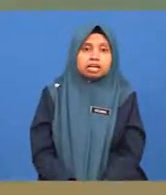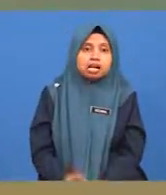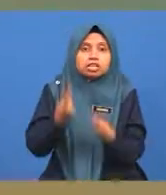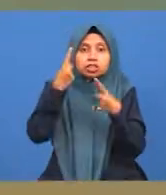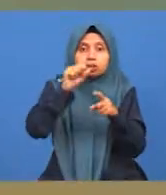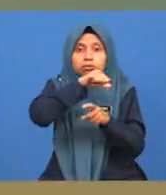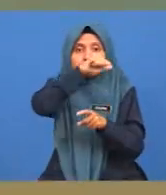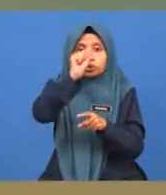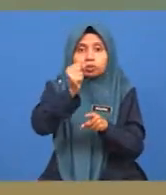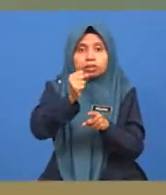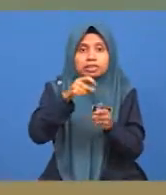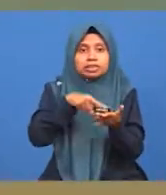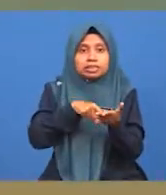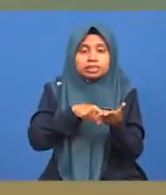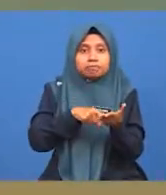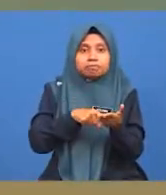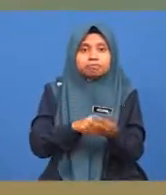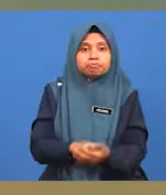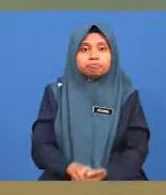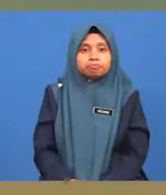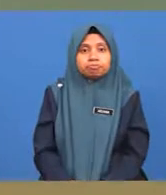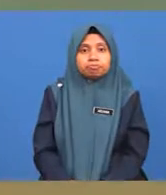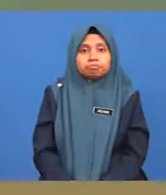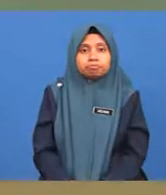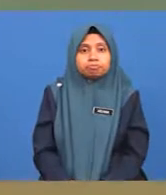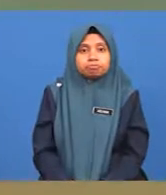Jawab soalan ini pula.